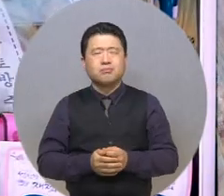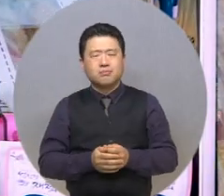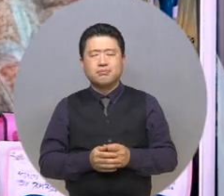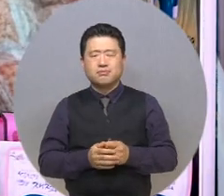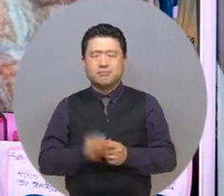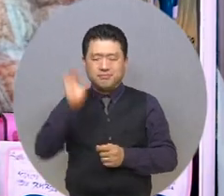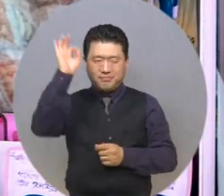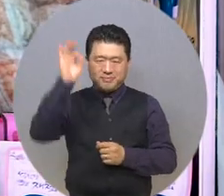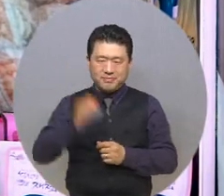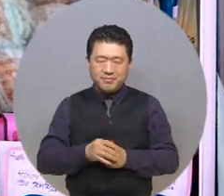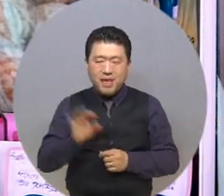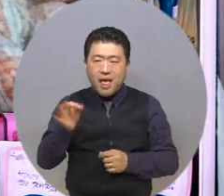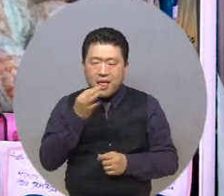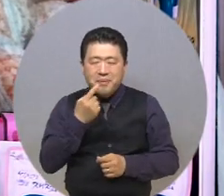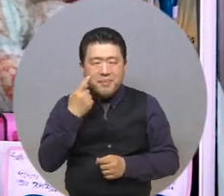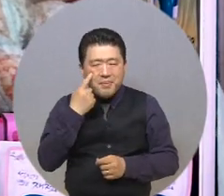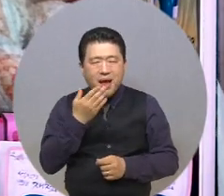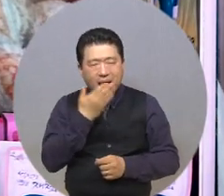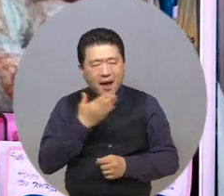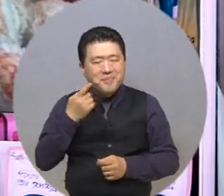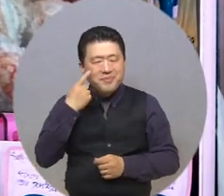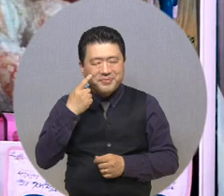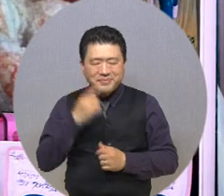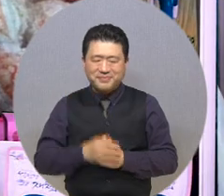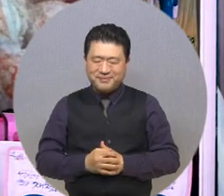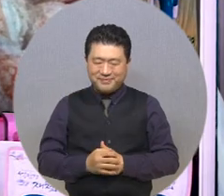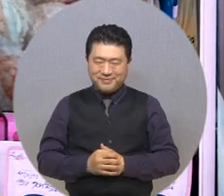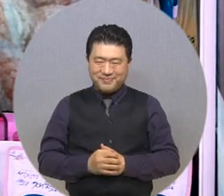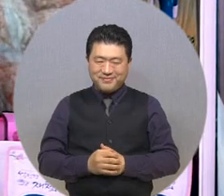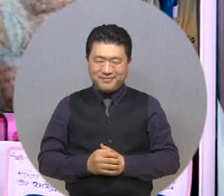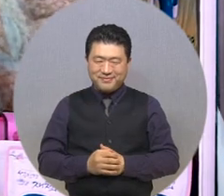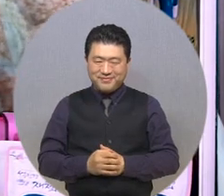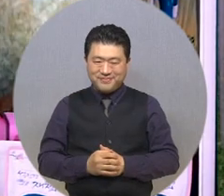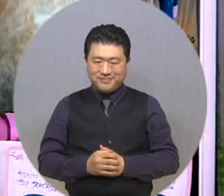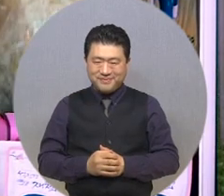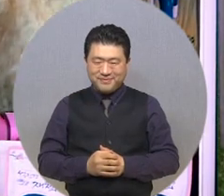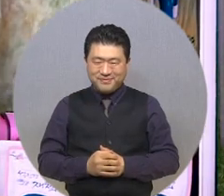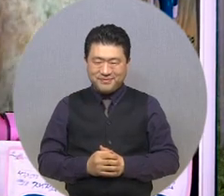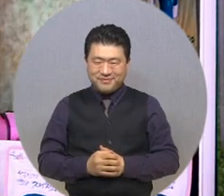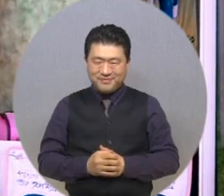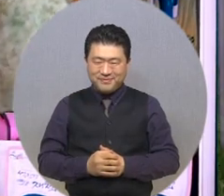이 맛도 한번 봐요. 와 맛을 좀. 네네. 하냐? 어디 보자.